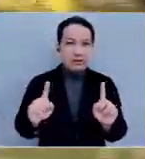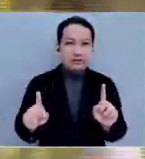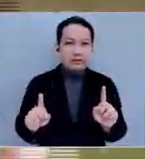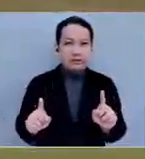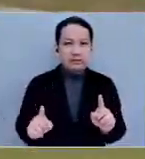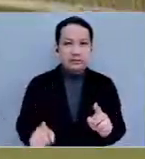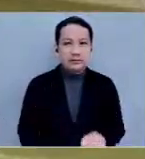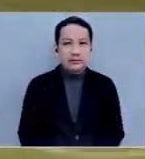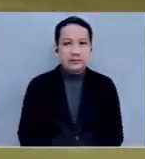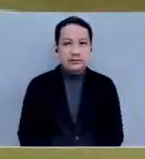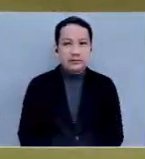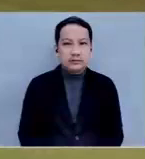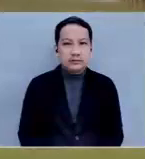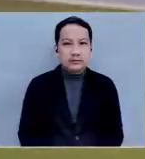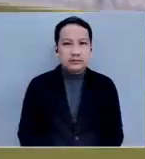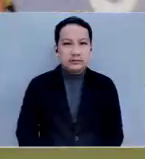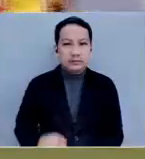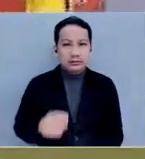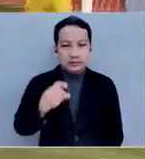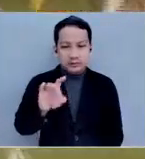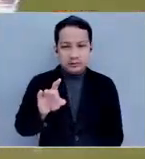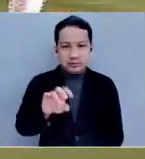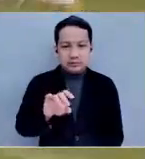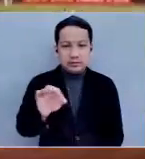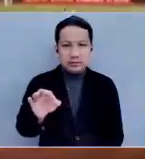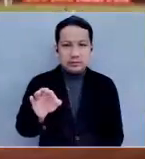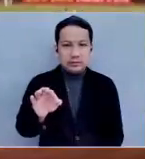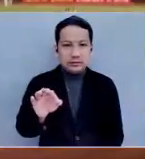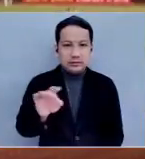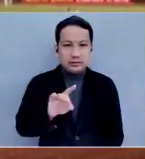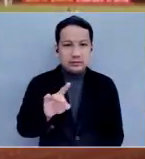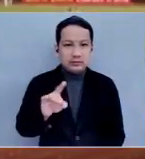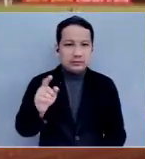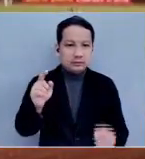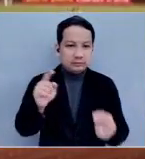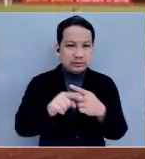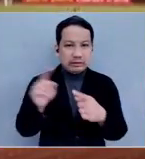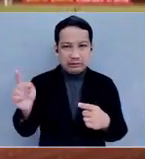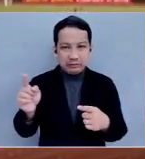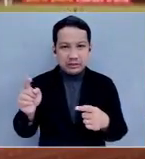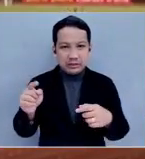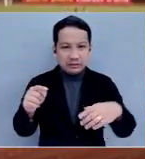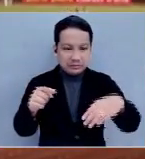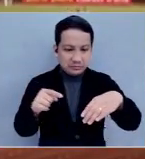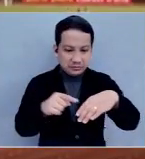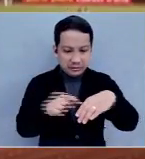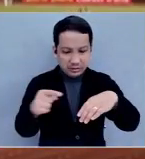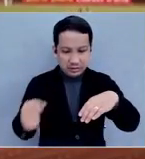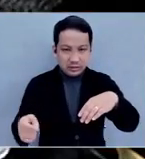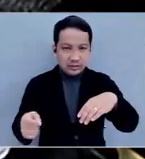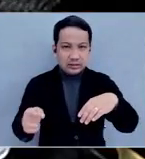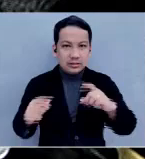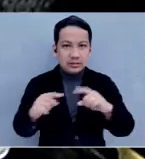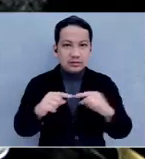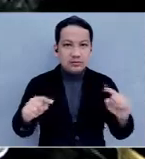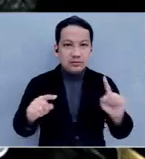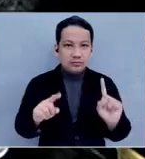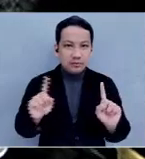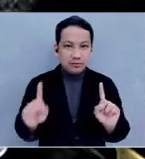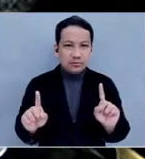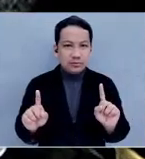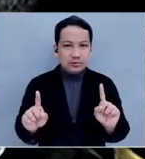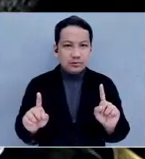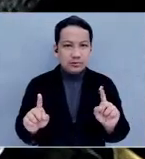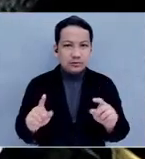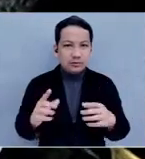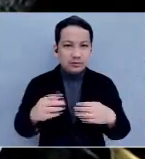sa 86 at 89 minutes pero parehong mintis. At natapos nga ang laro sa draw 1-1. Inangkin naman ni team captain